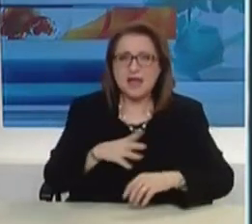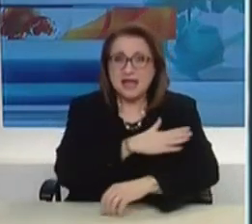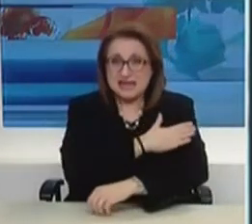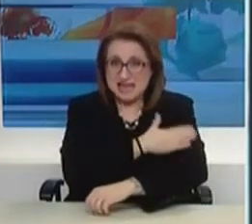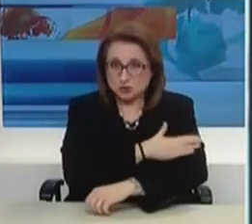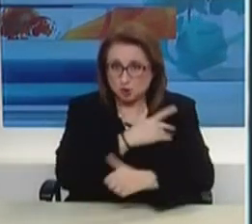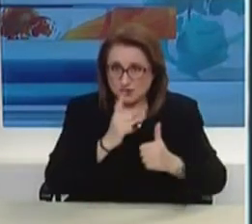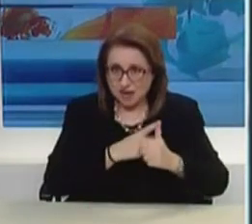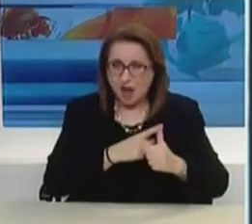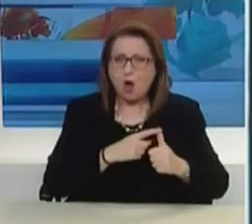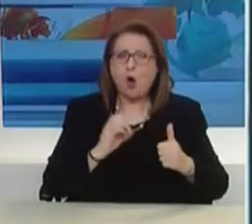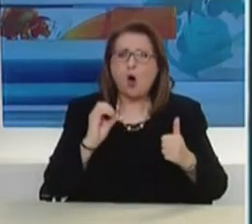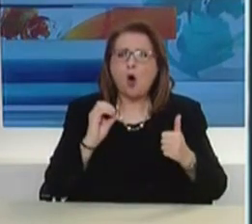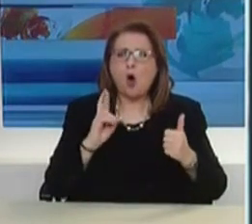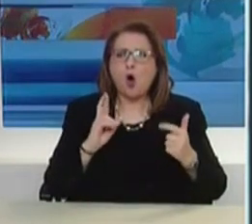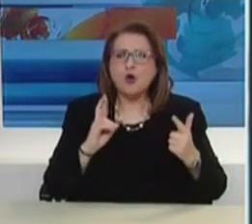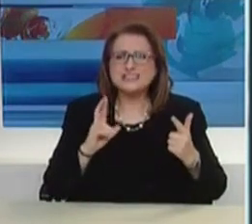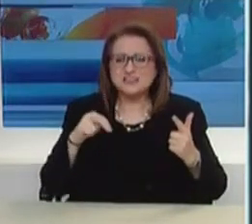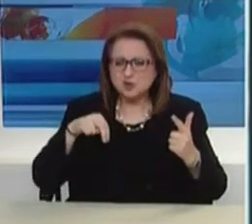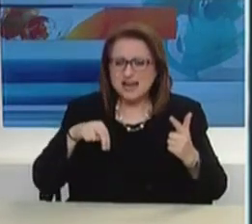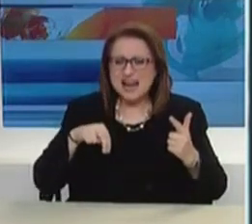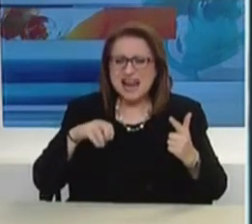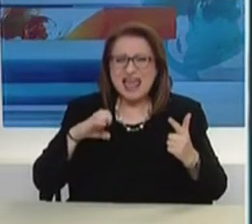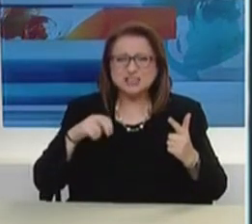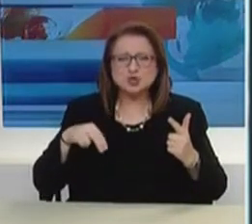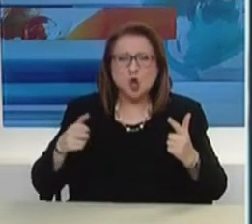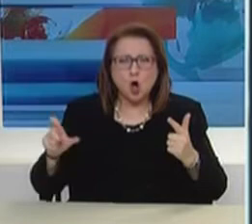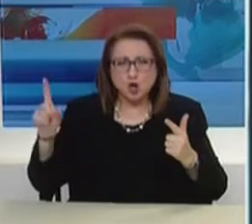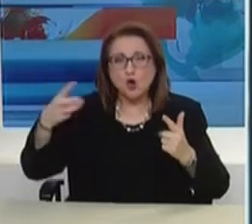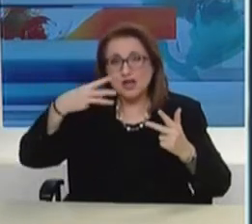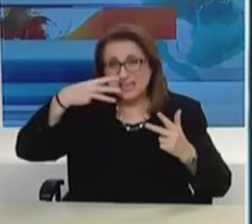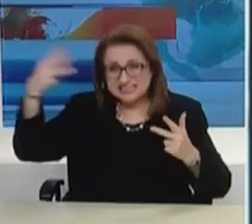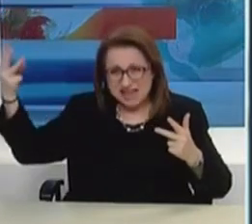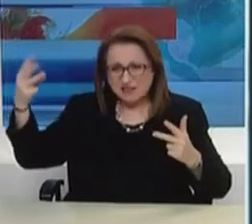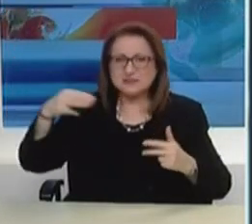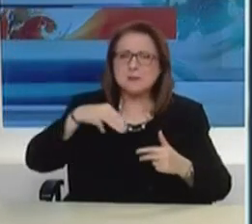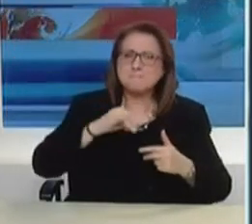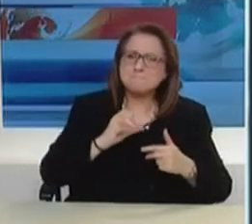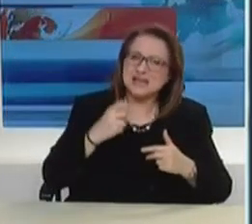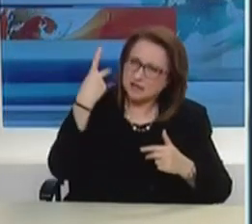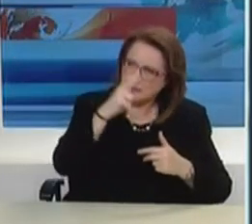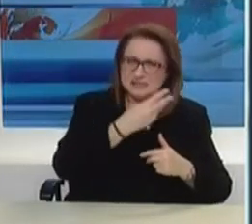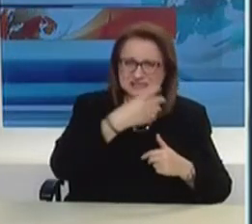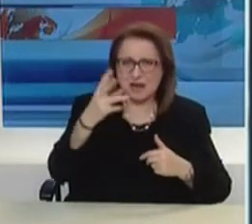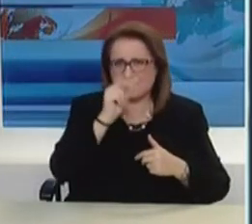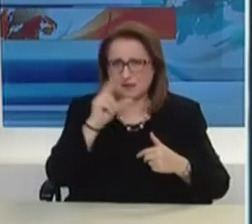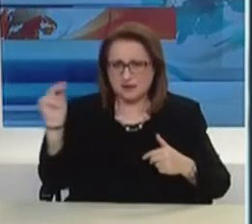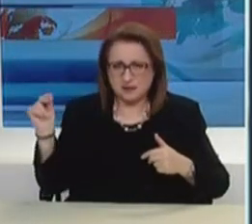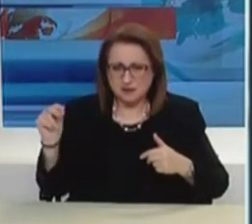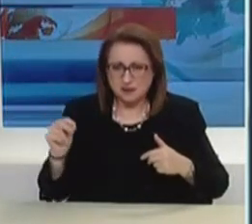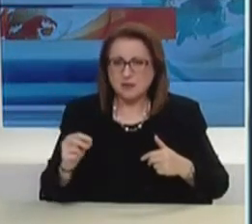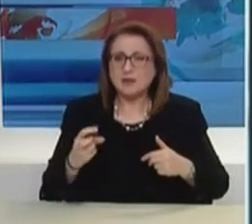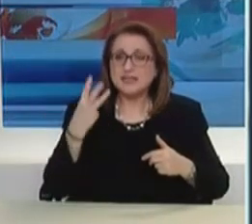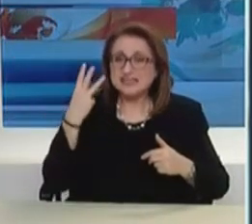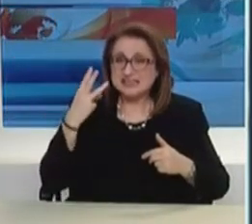Καστοριάς, Ορεστίδος, Νεστορίου, Ξάνθης και Μίκης. Τρεις δήμοι της